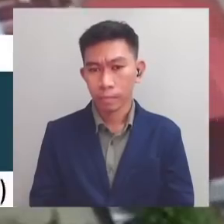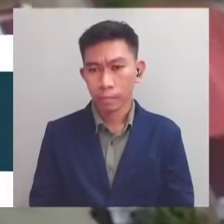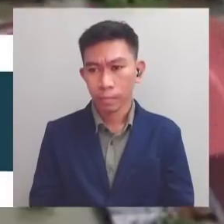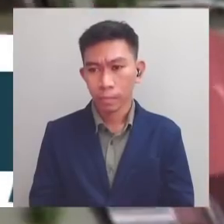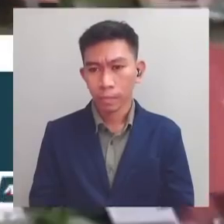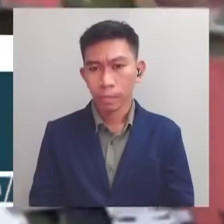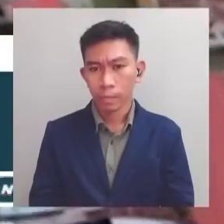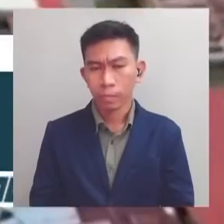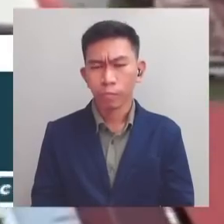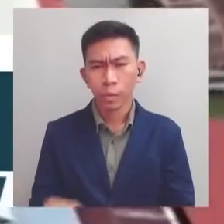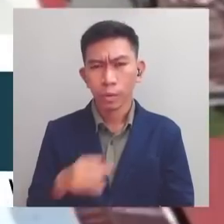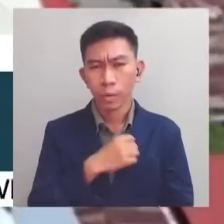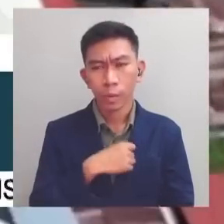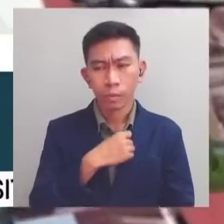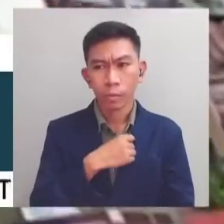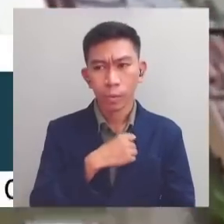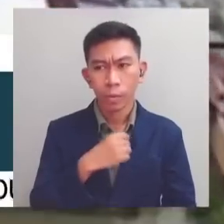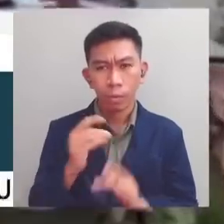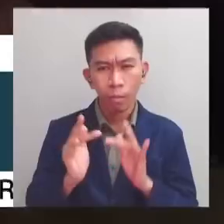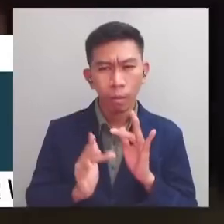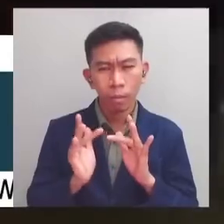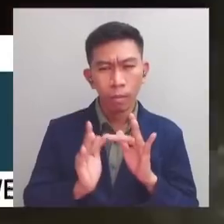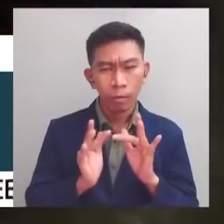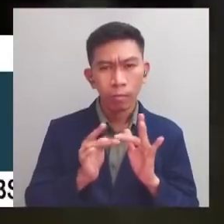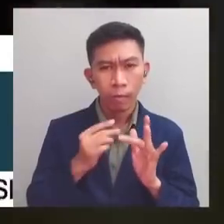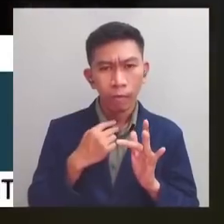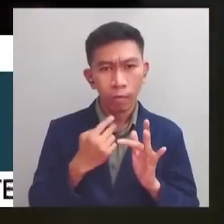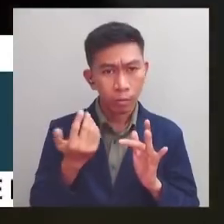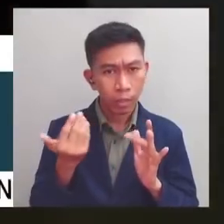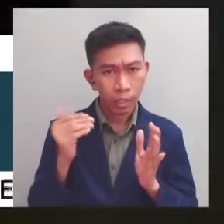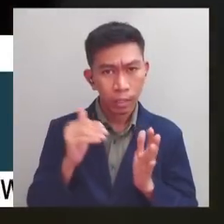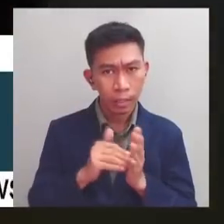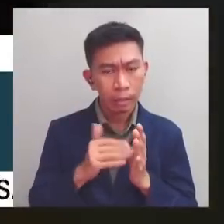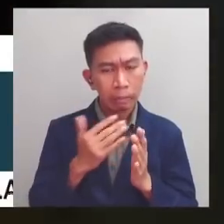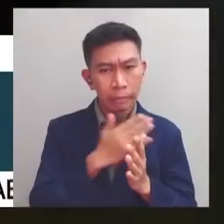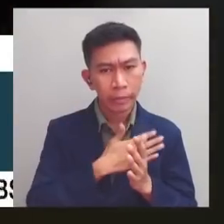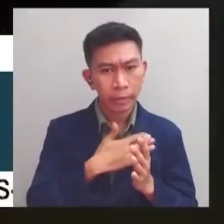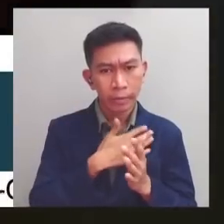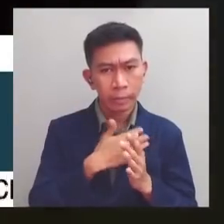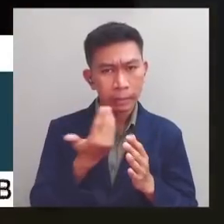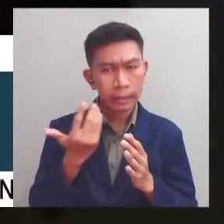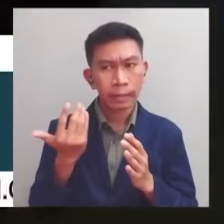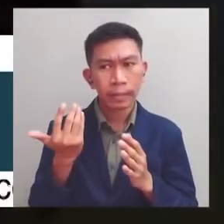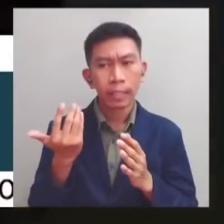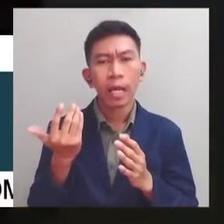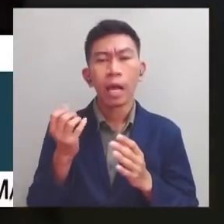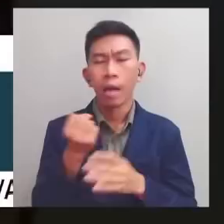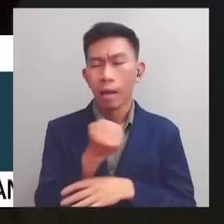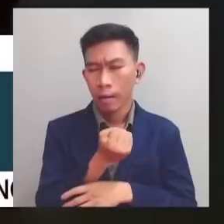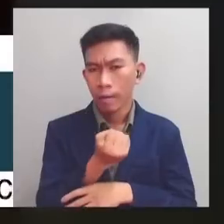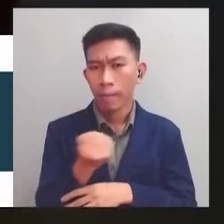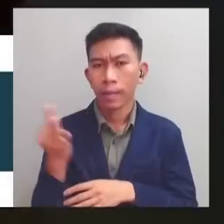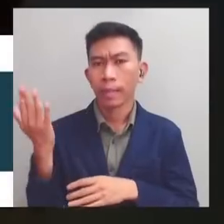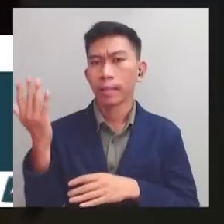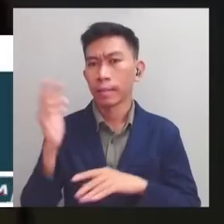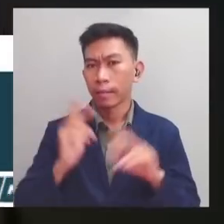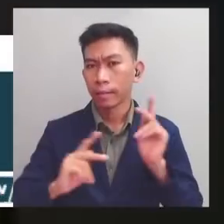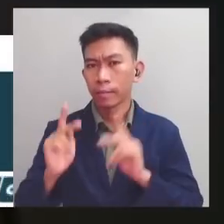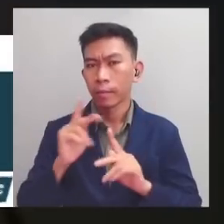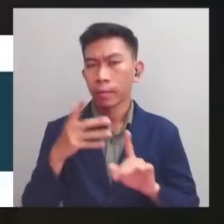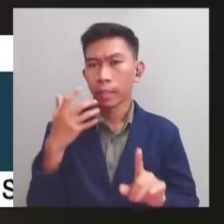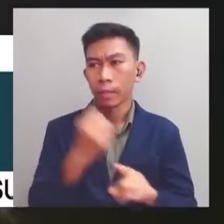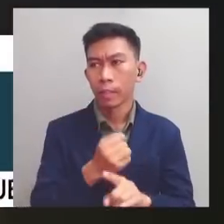Sorry, your line was coming in choppy for a bit. Can you repeat that for us, please? How many people are affected by the flooding in